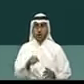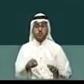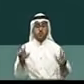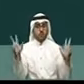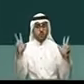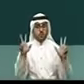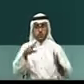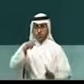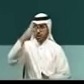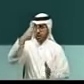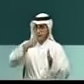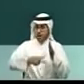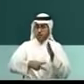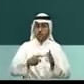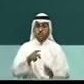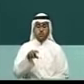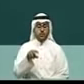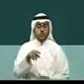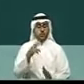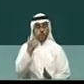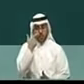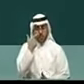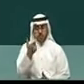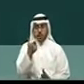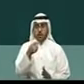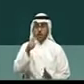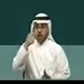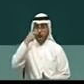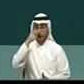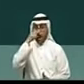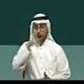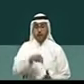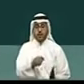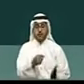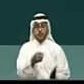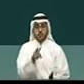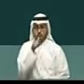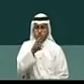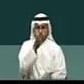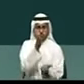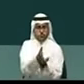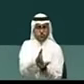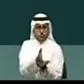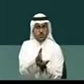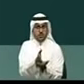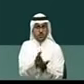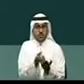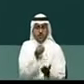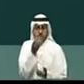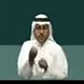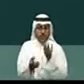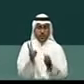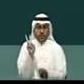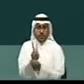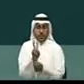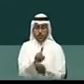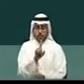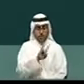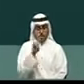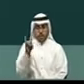الرسمية، مؤكدا على أهمية دور وسائل الإعلام في نقل الحقائق وعدم التأثير على مسارات التحقيق